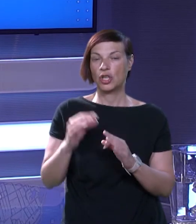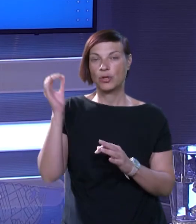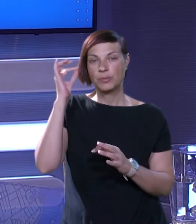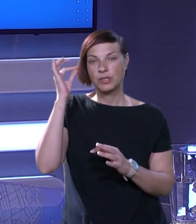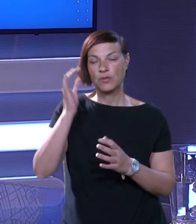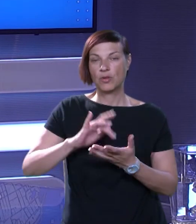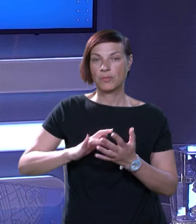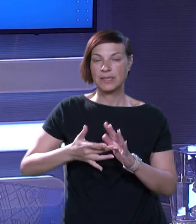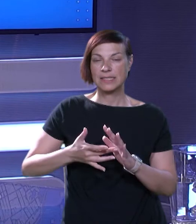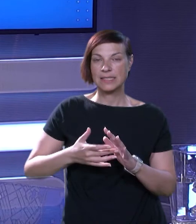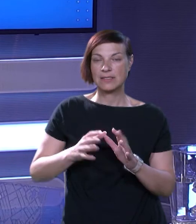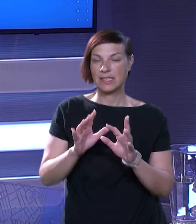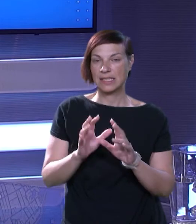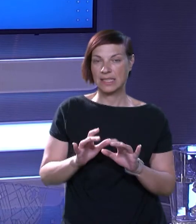sve